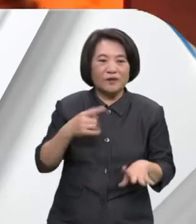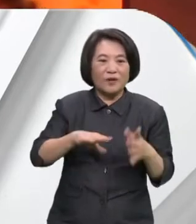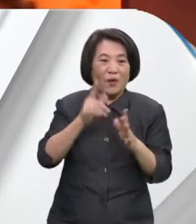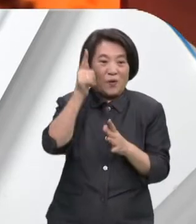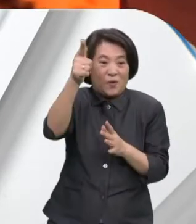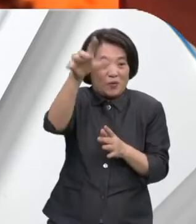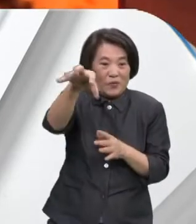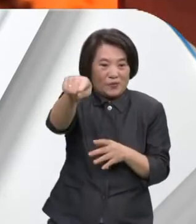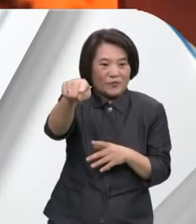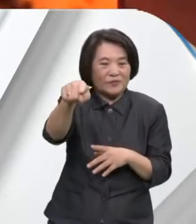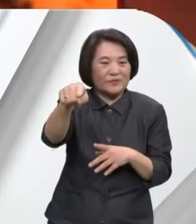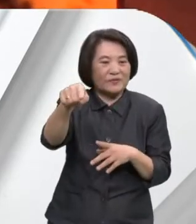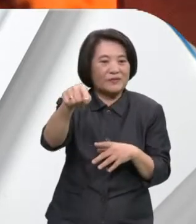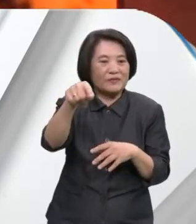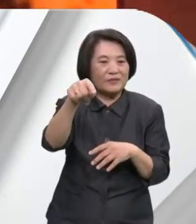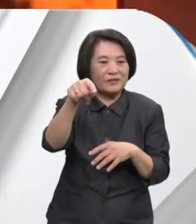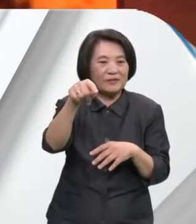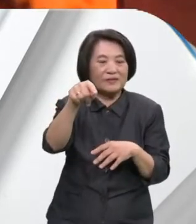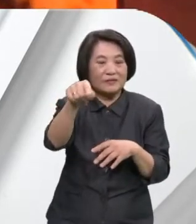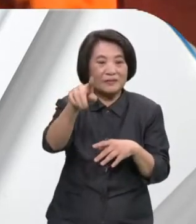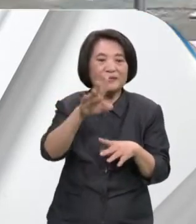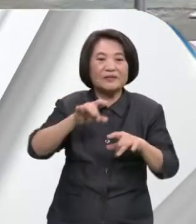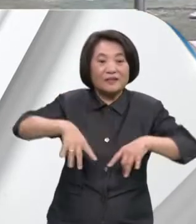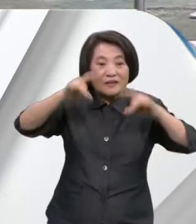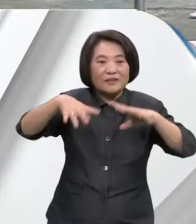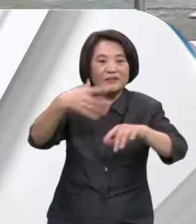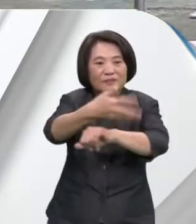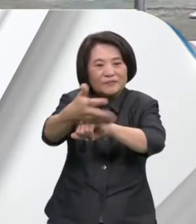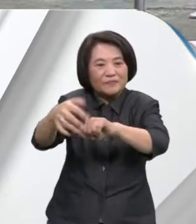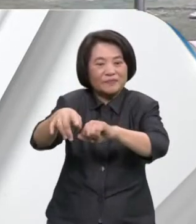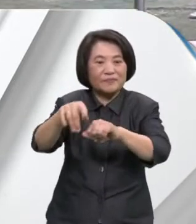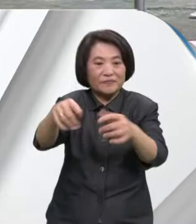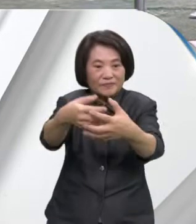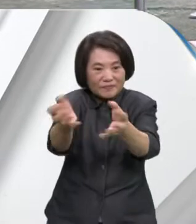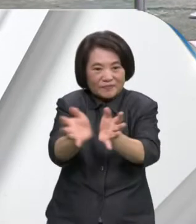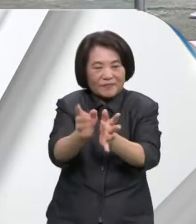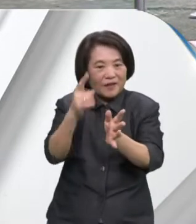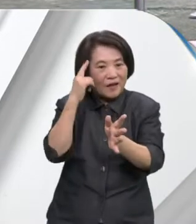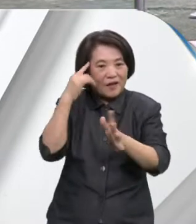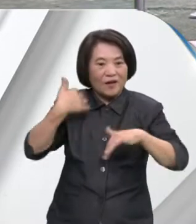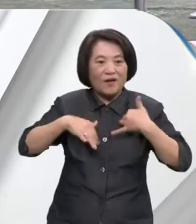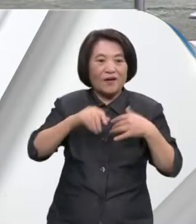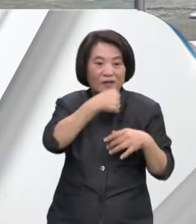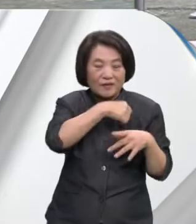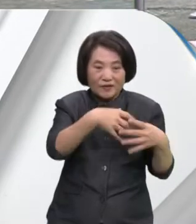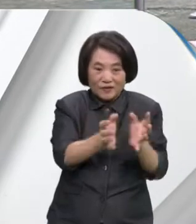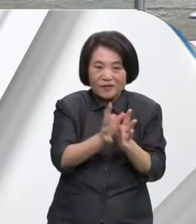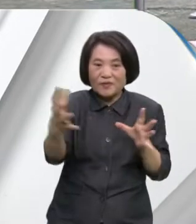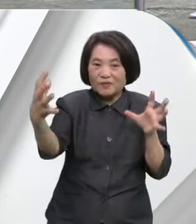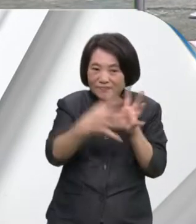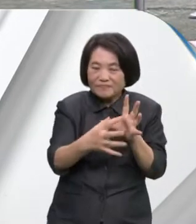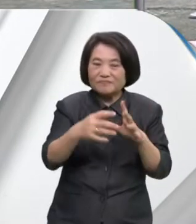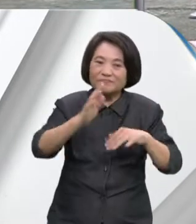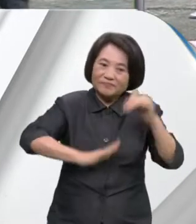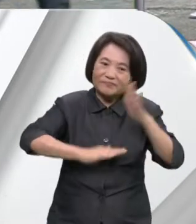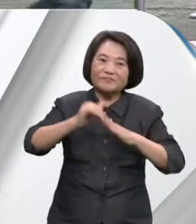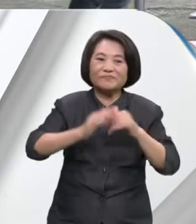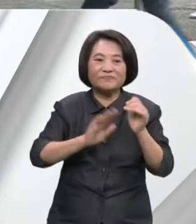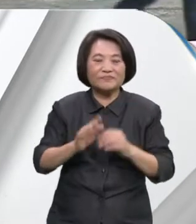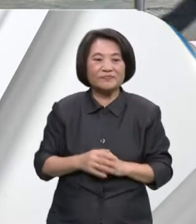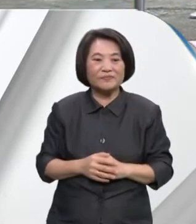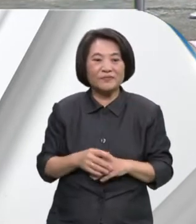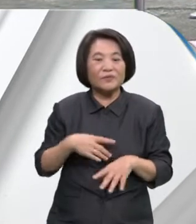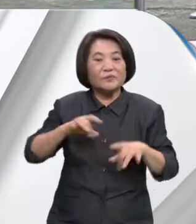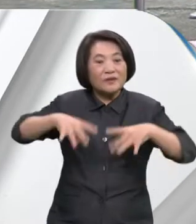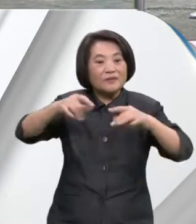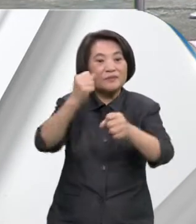的提威群岛，同时这个团体也非常乐意跟台湾团体做一些合作，所以我们澳洲办事